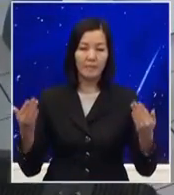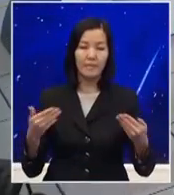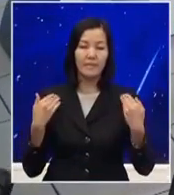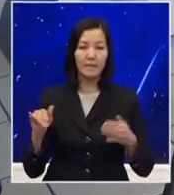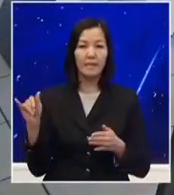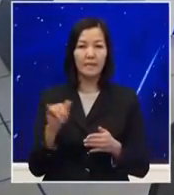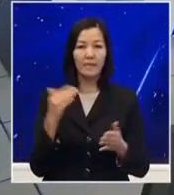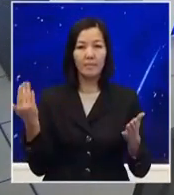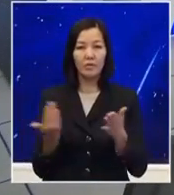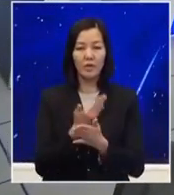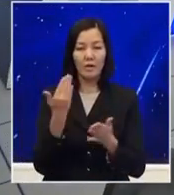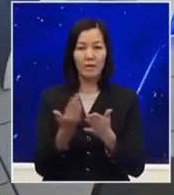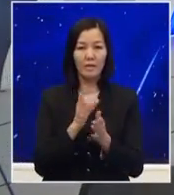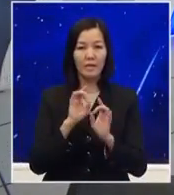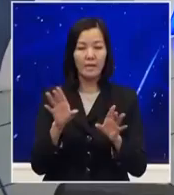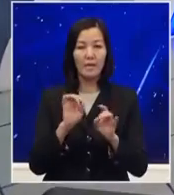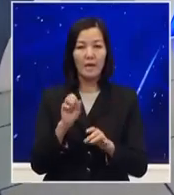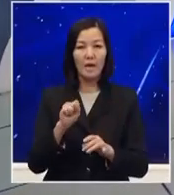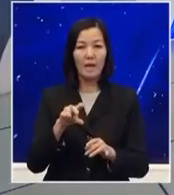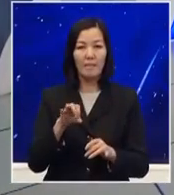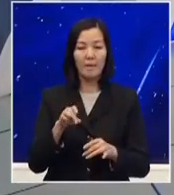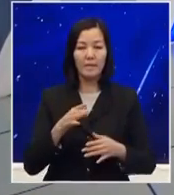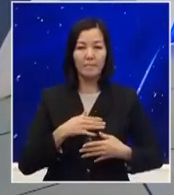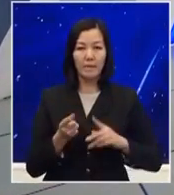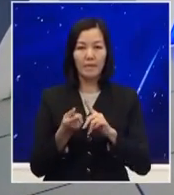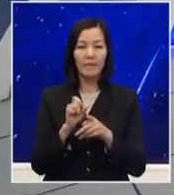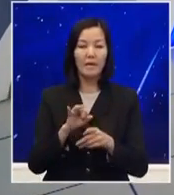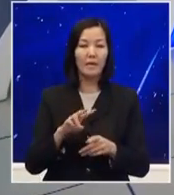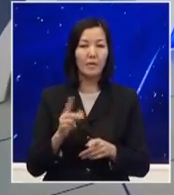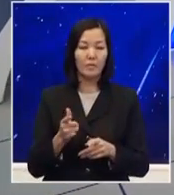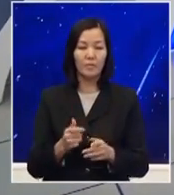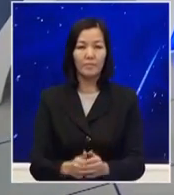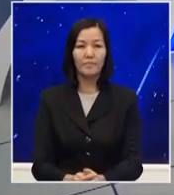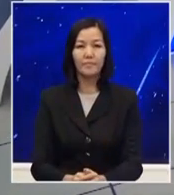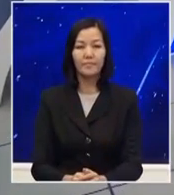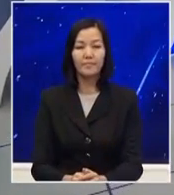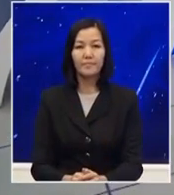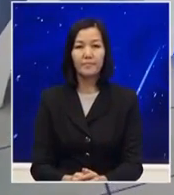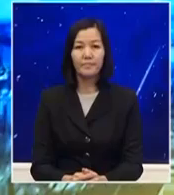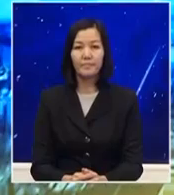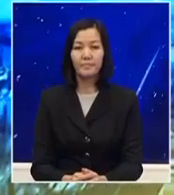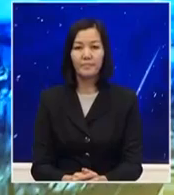алейкум, қадірмен көрермен, тікелей эфирде жаңалықтар, студияда Алмат Хамид, сурдодырмада Айгүл Жұмашқызы.